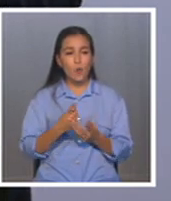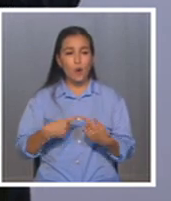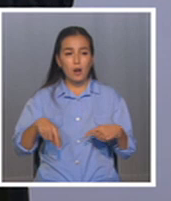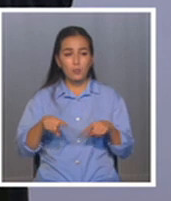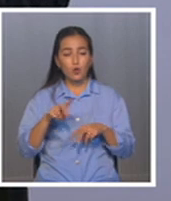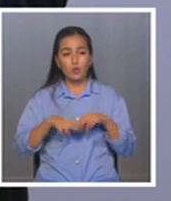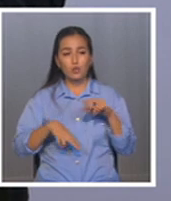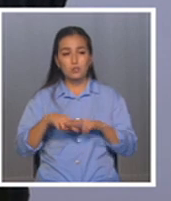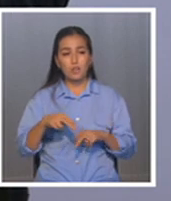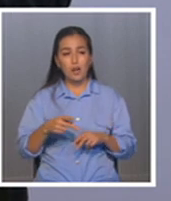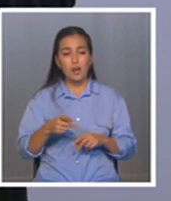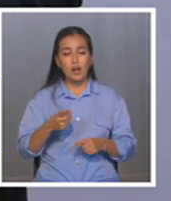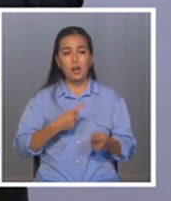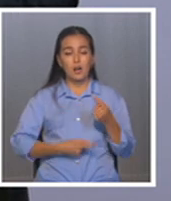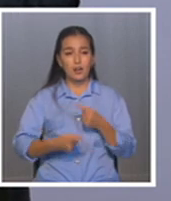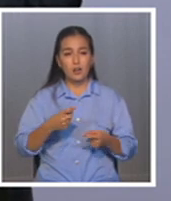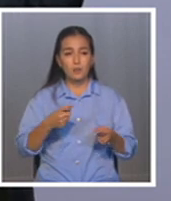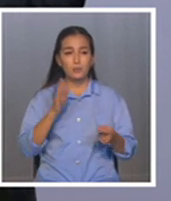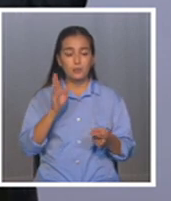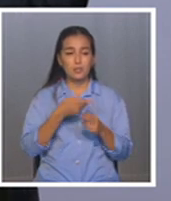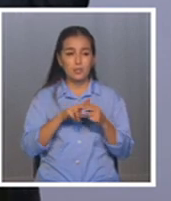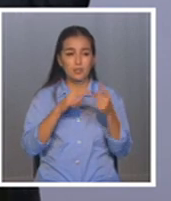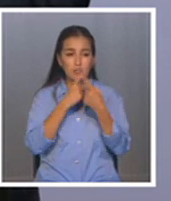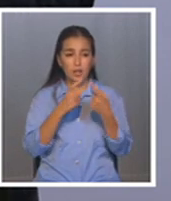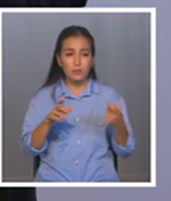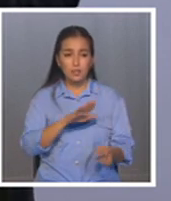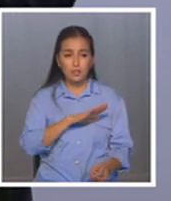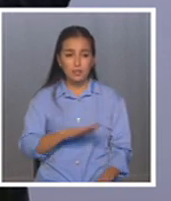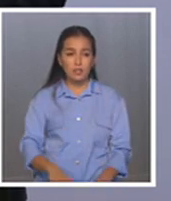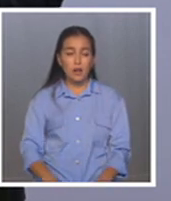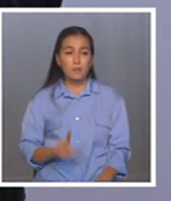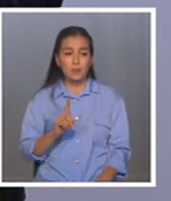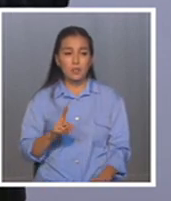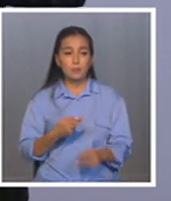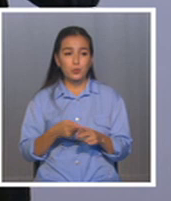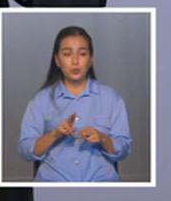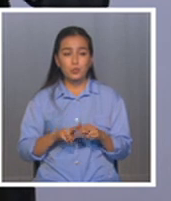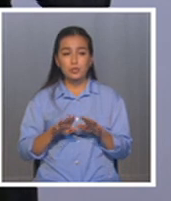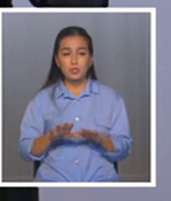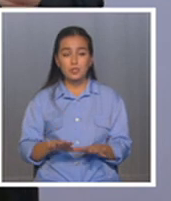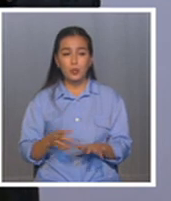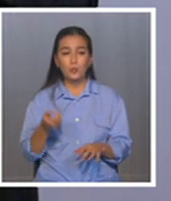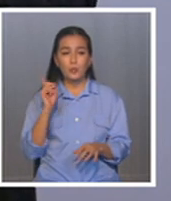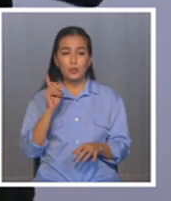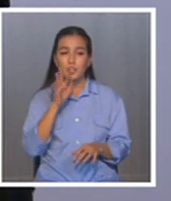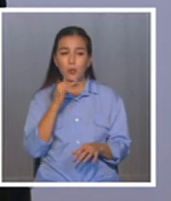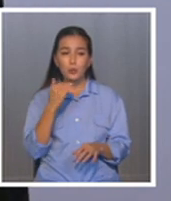құрылысқа қайтып орылатыны жөнінде мәлімдеді. Бірақ бұл жерде көне дәуірдегі